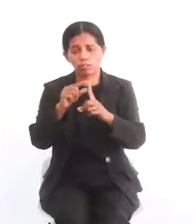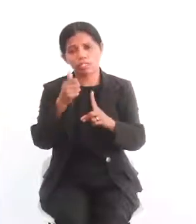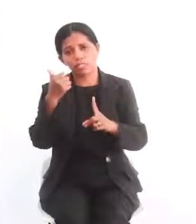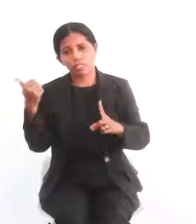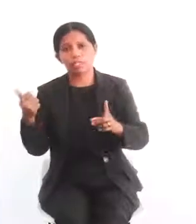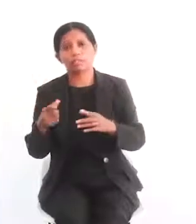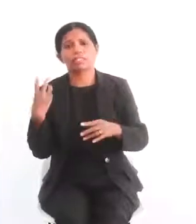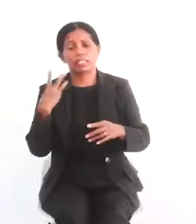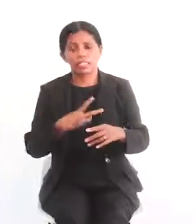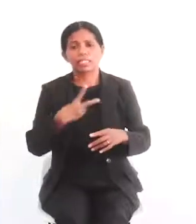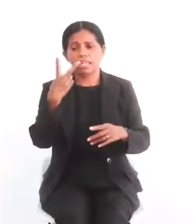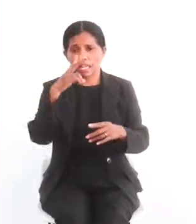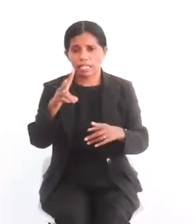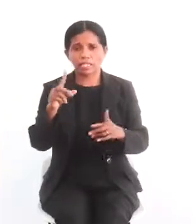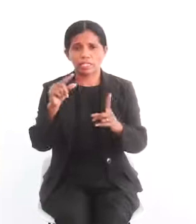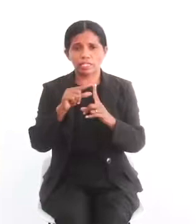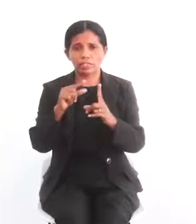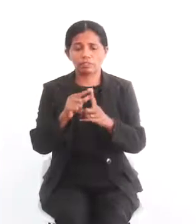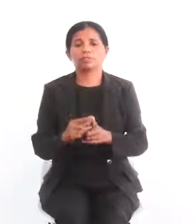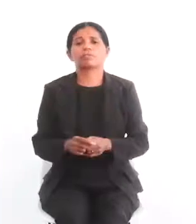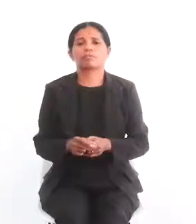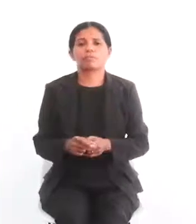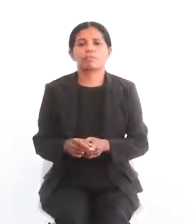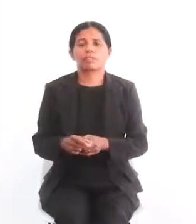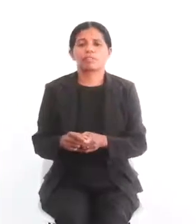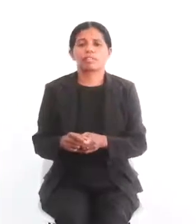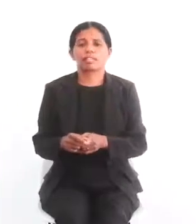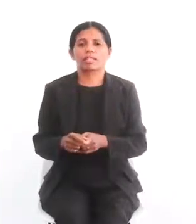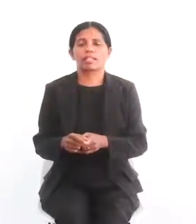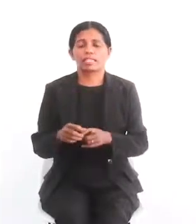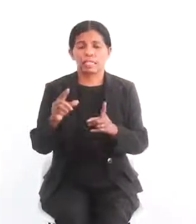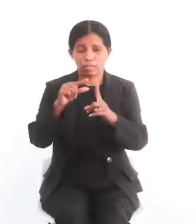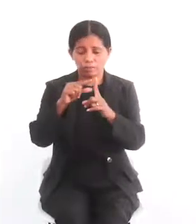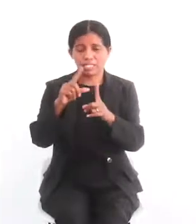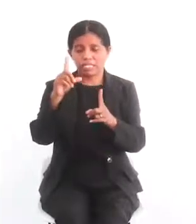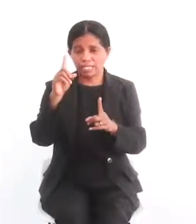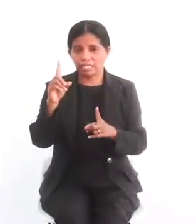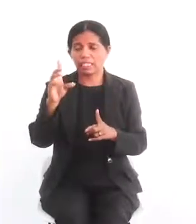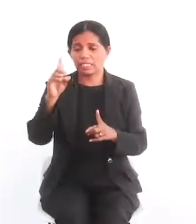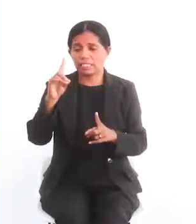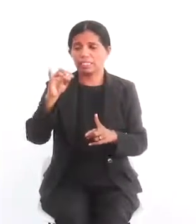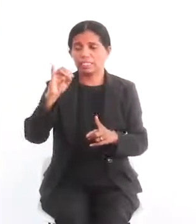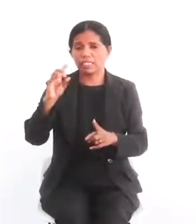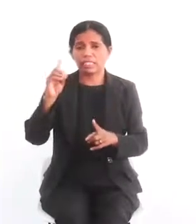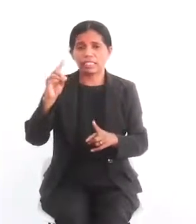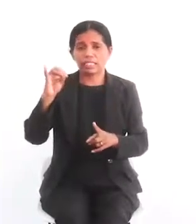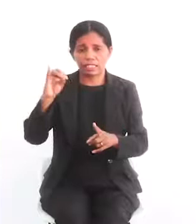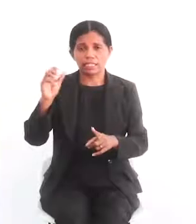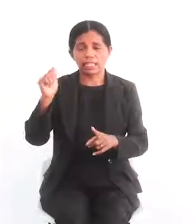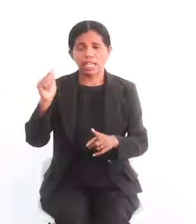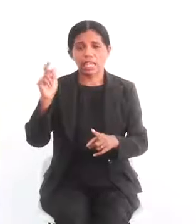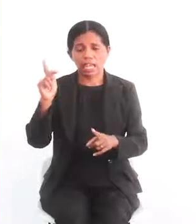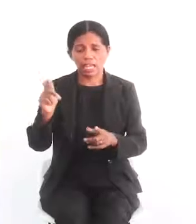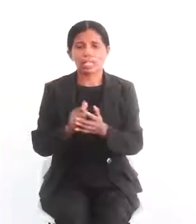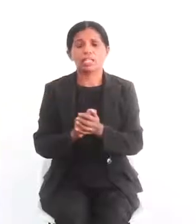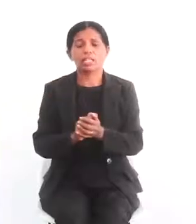Mai itare ezemplu ida tan. Didiak. Ita halo buat rumah diak, mai be, bain hira uza lia fuan